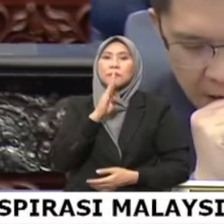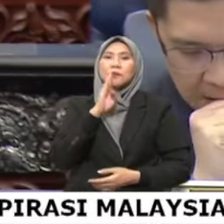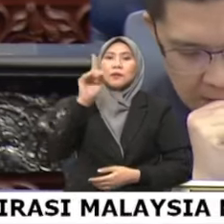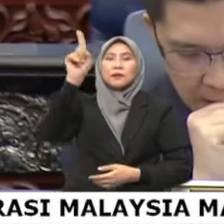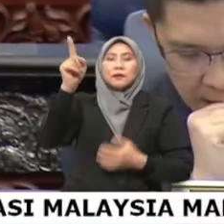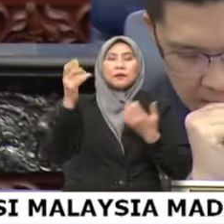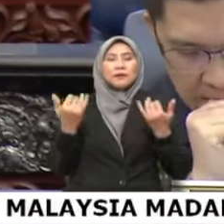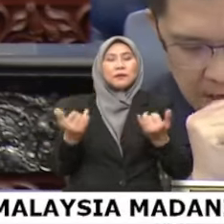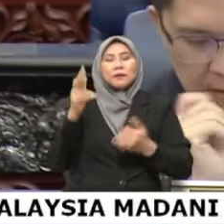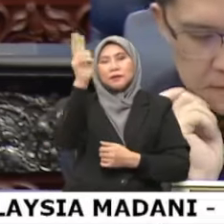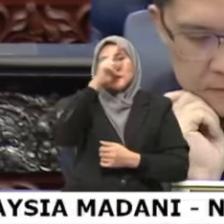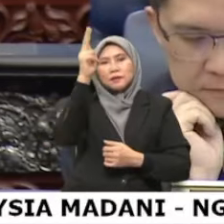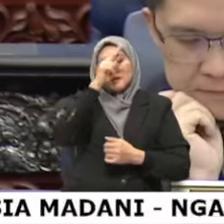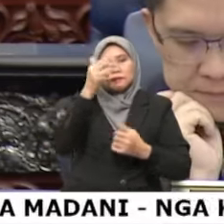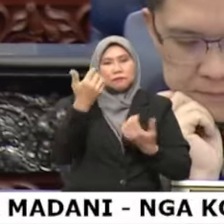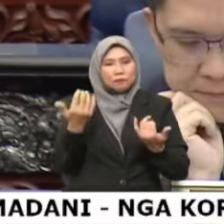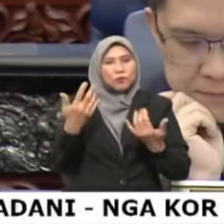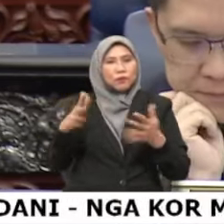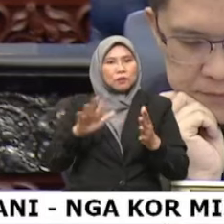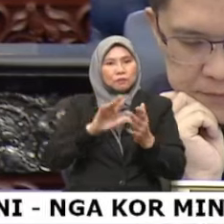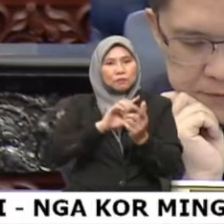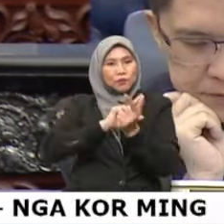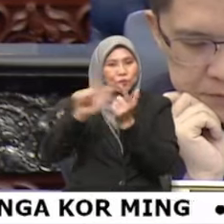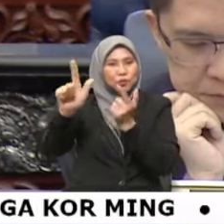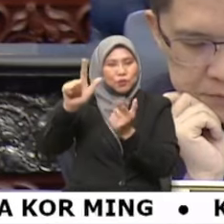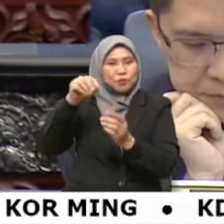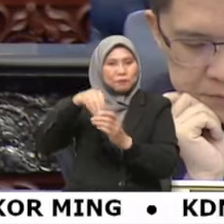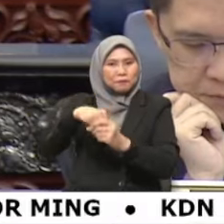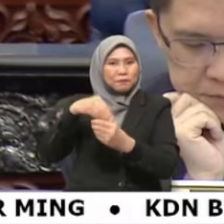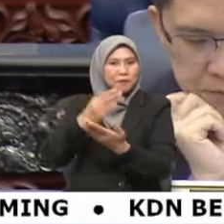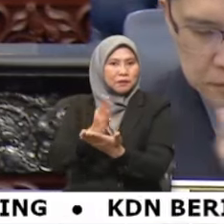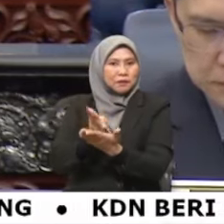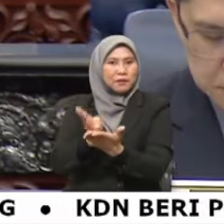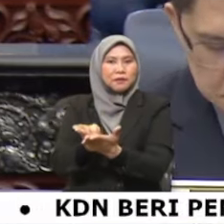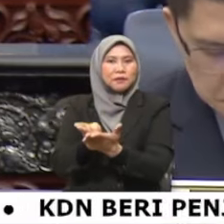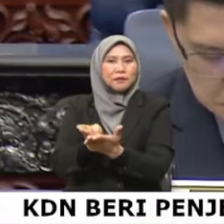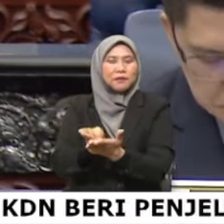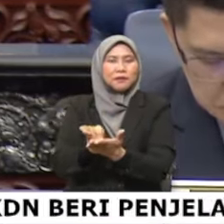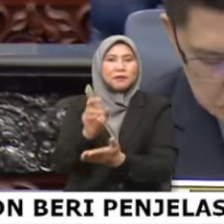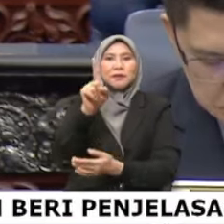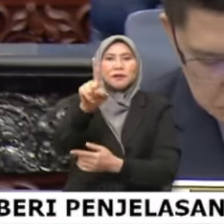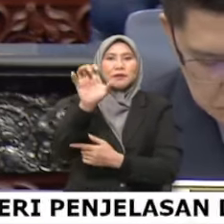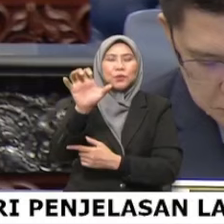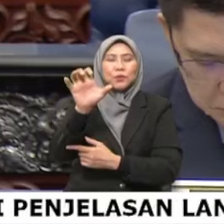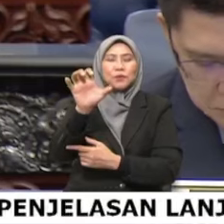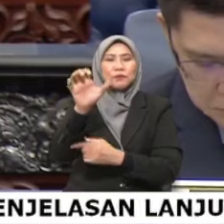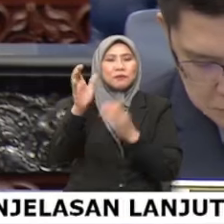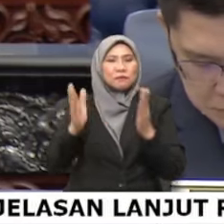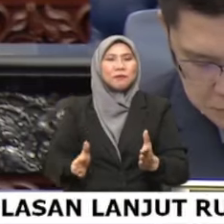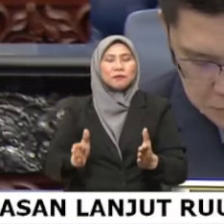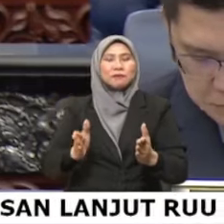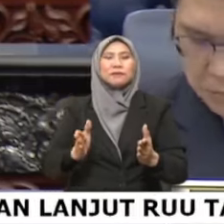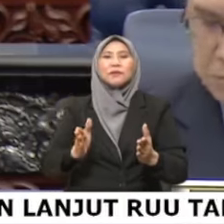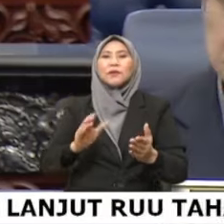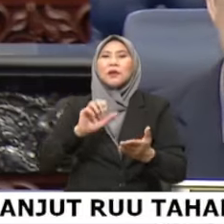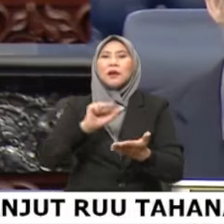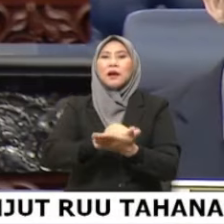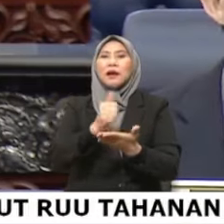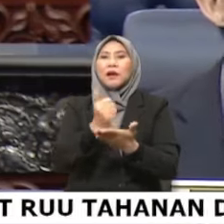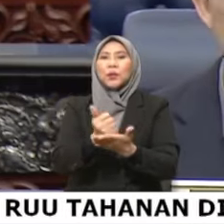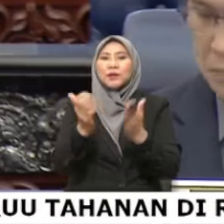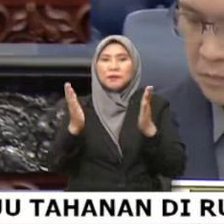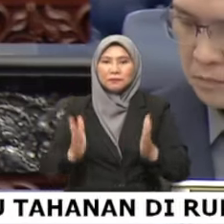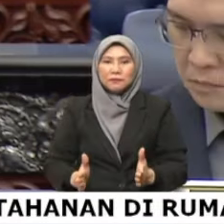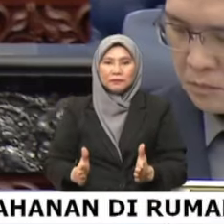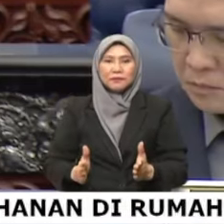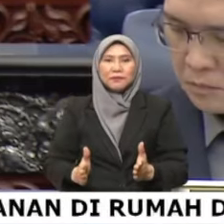juga telah pun dalam belanjawan telah meluluskan 100 juru audit halal tambahan dan insyaAllah dan juga untuk